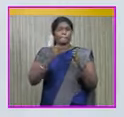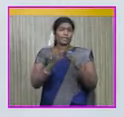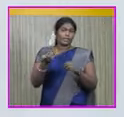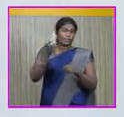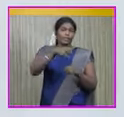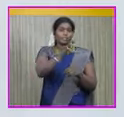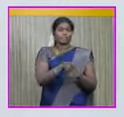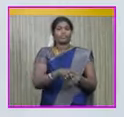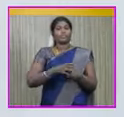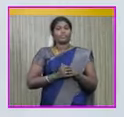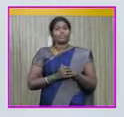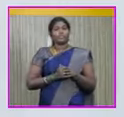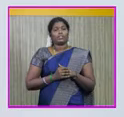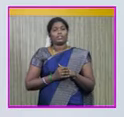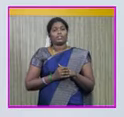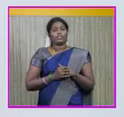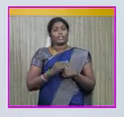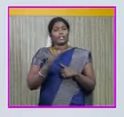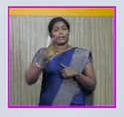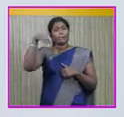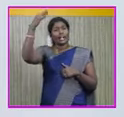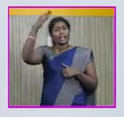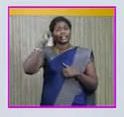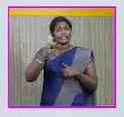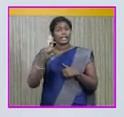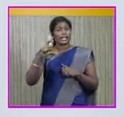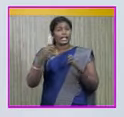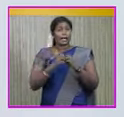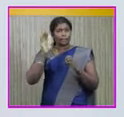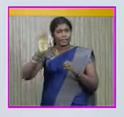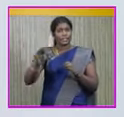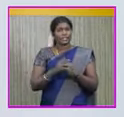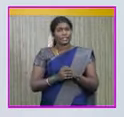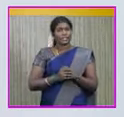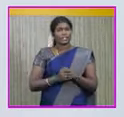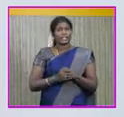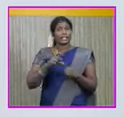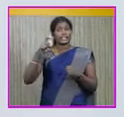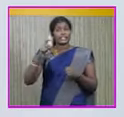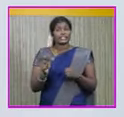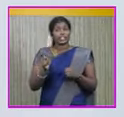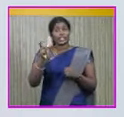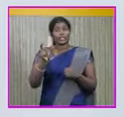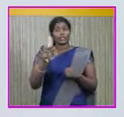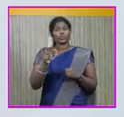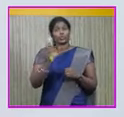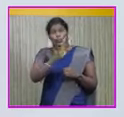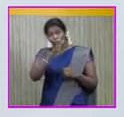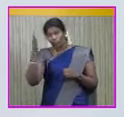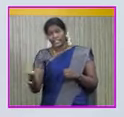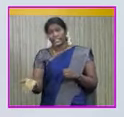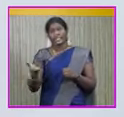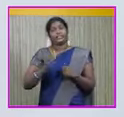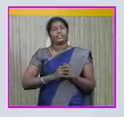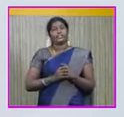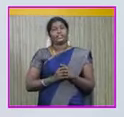டு வலது பக்கத்தில் மேலே இருக்கிற அந்த சிபி அப்படியே தான் இருக்குது, இடது பக்கத்தில் மேலே இருக்கிற அந்த சியு